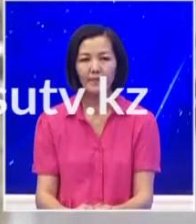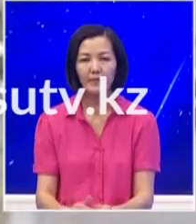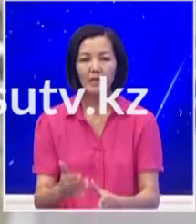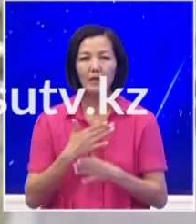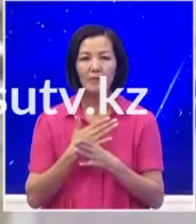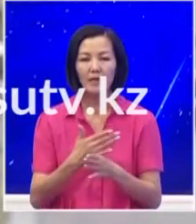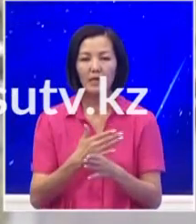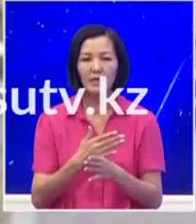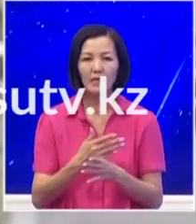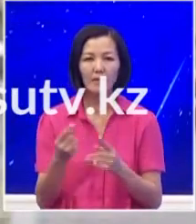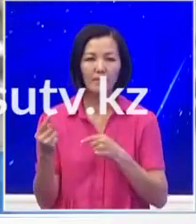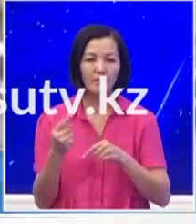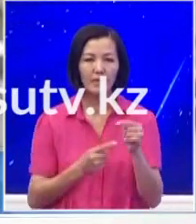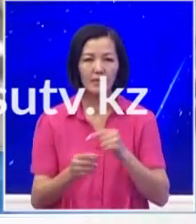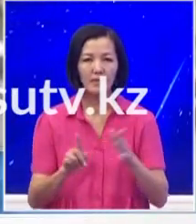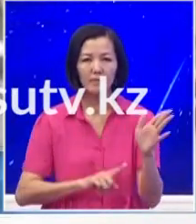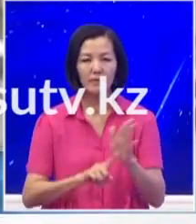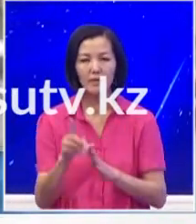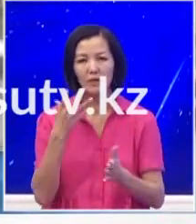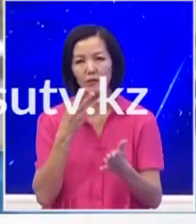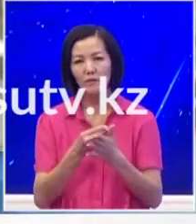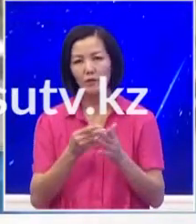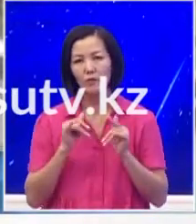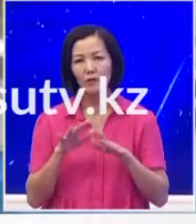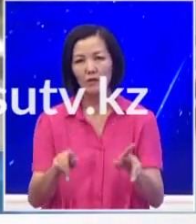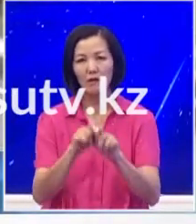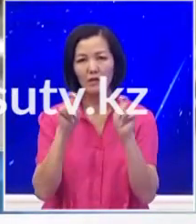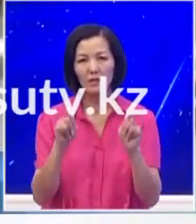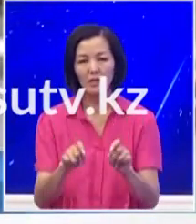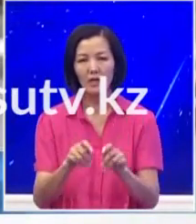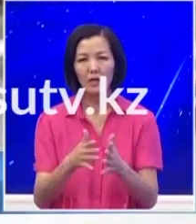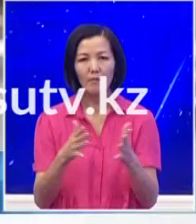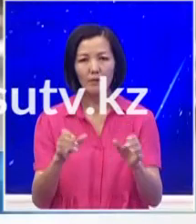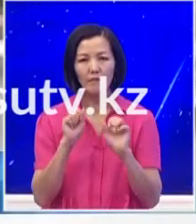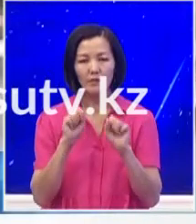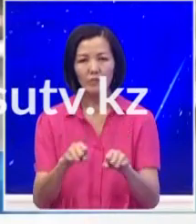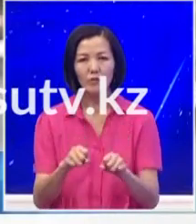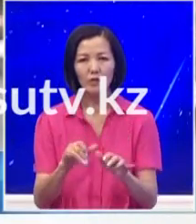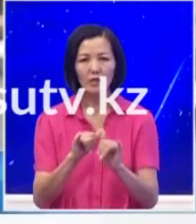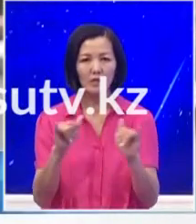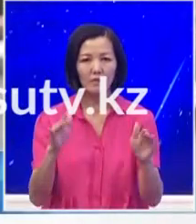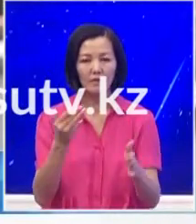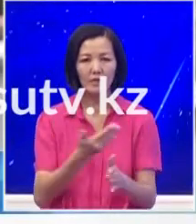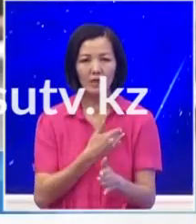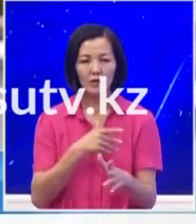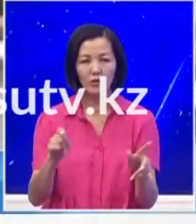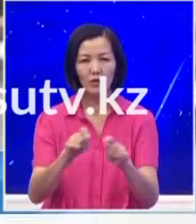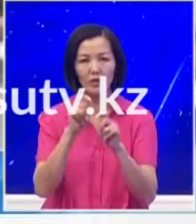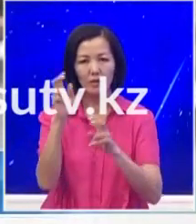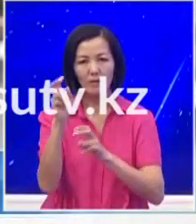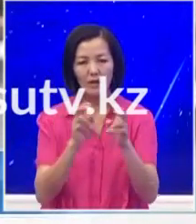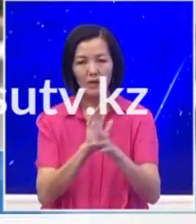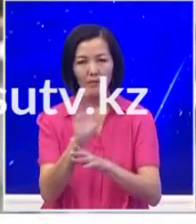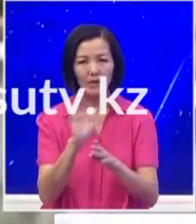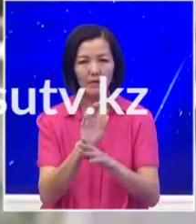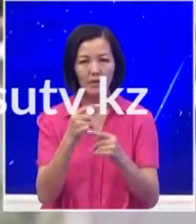Благодаря программе «Бизнес-Бастау» я смог открыть свое дело. Это потрясающая возможность. В будущем я хочу только развиваться. Открыть свое предприятие по